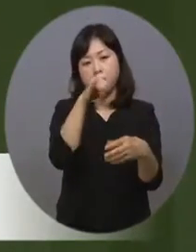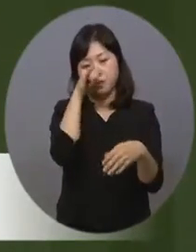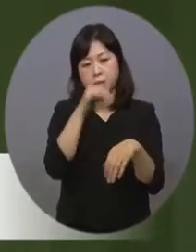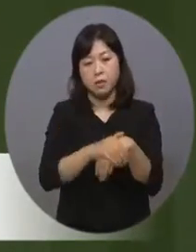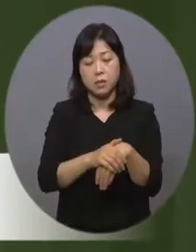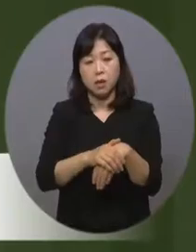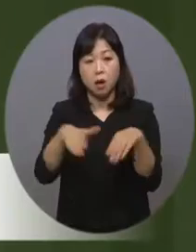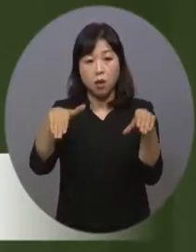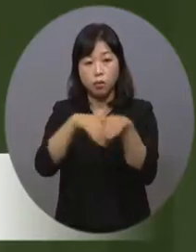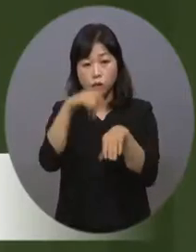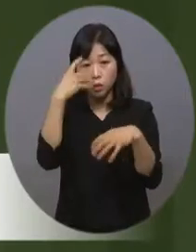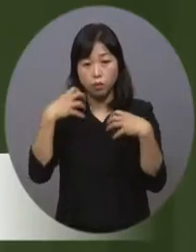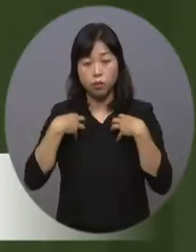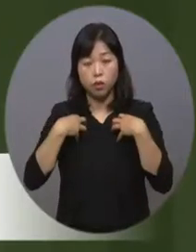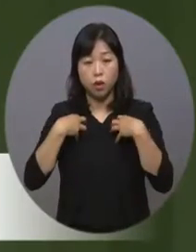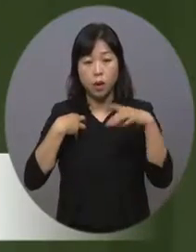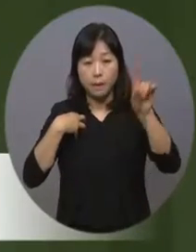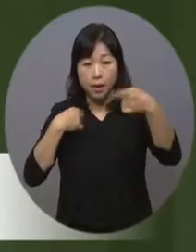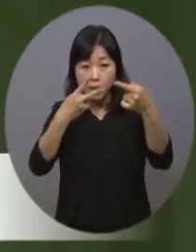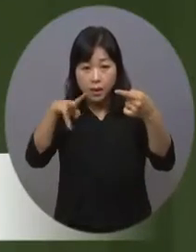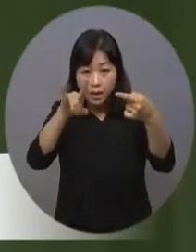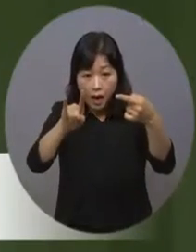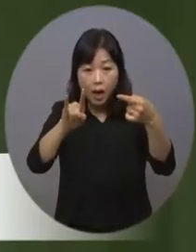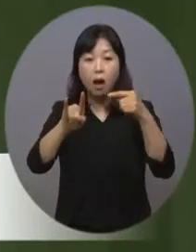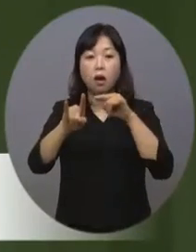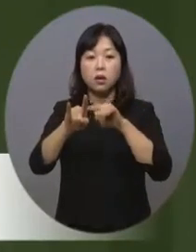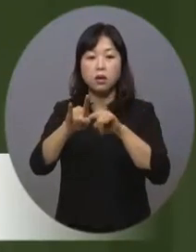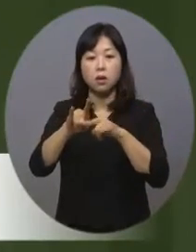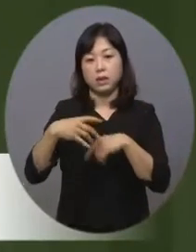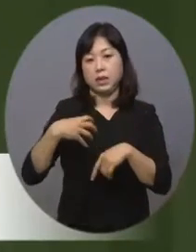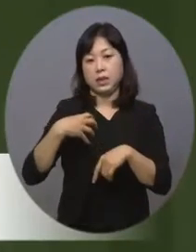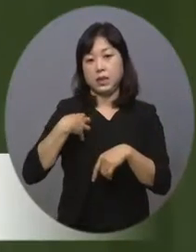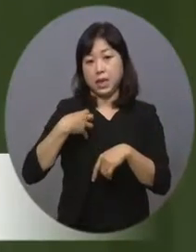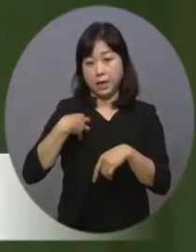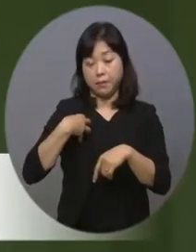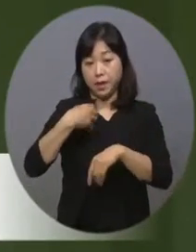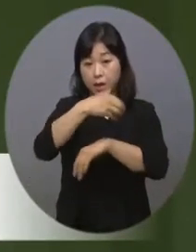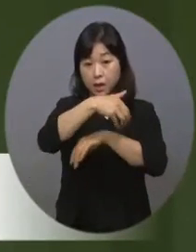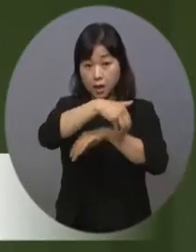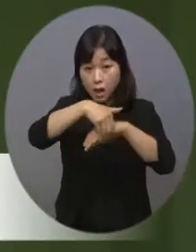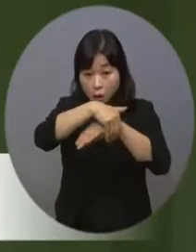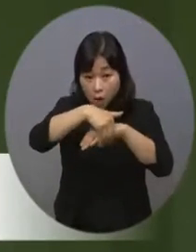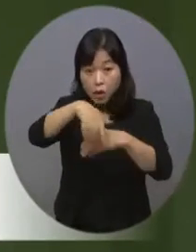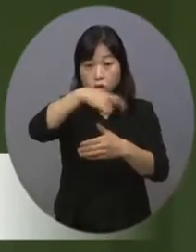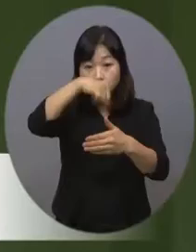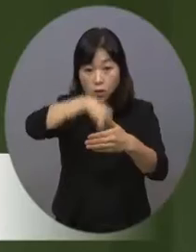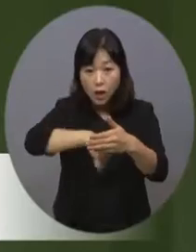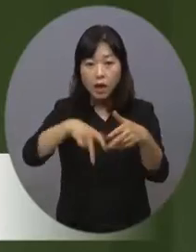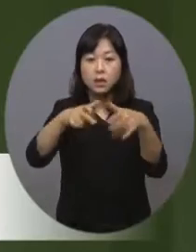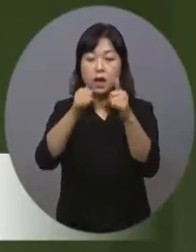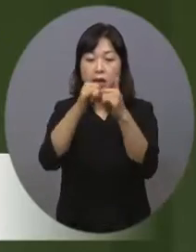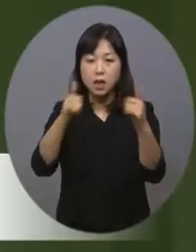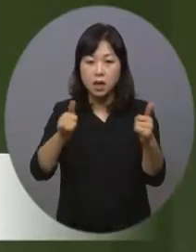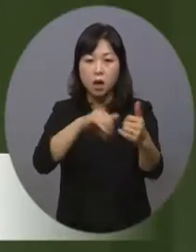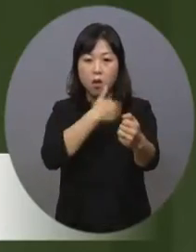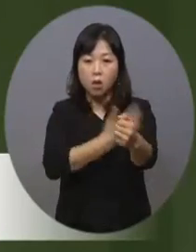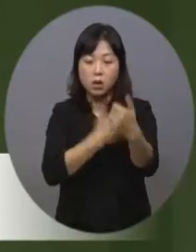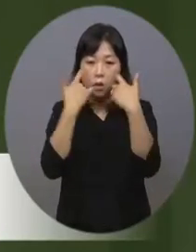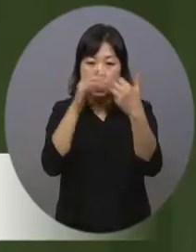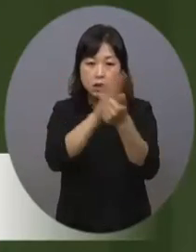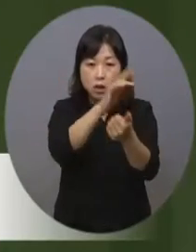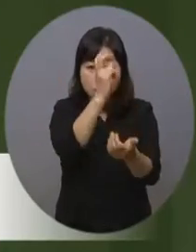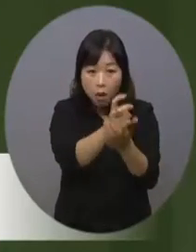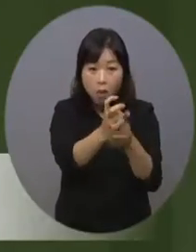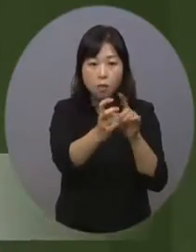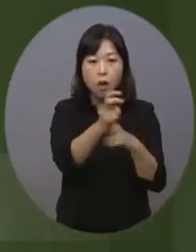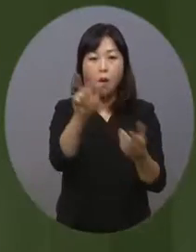정부 100대 국정과제 중에 하나인 이 장애인 권리보장법이 오롯이 제정될 수 있도록 국회는 여야를 넘어서 힘을